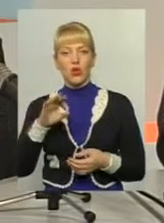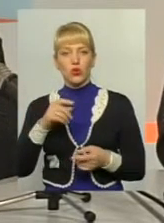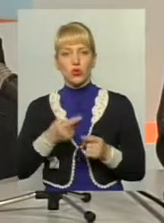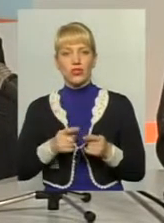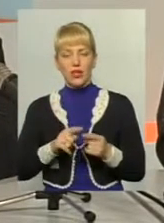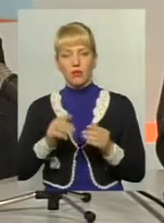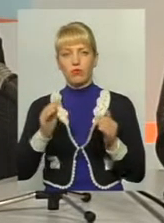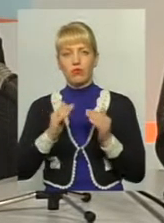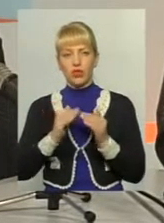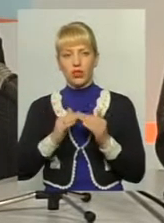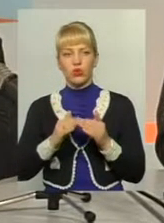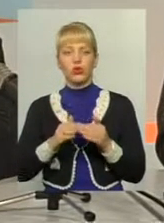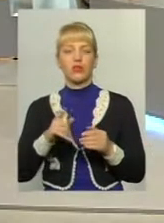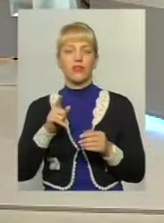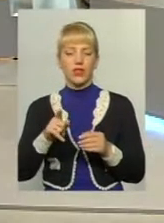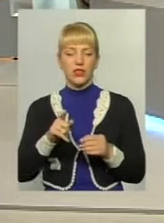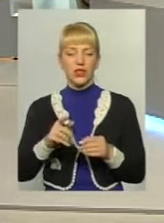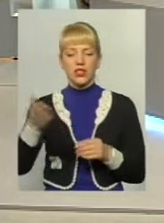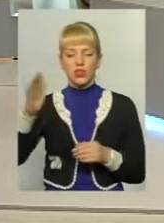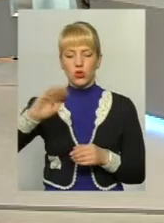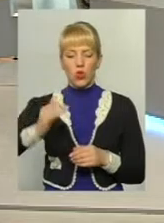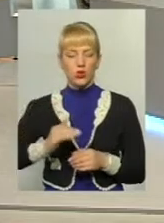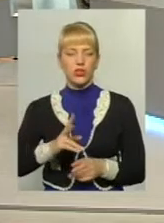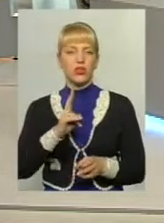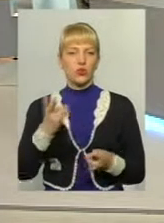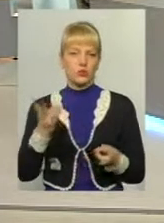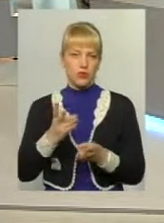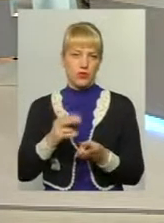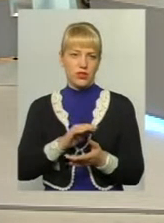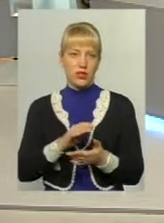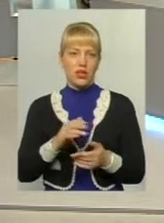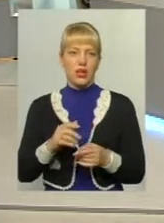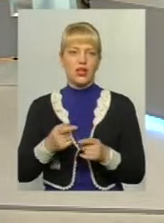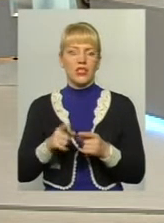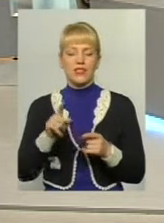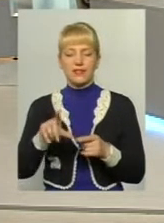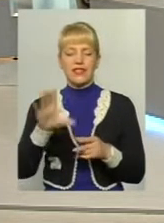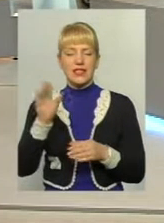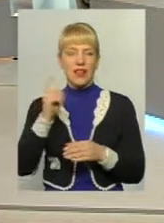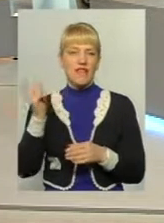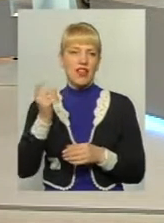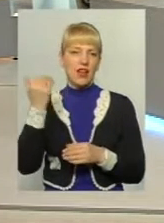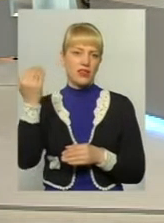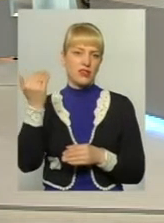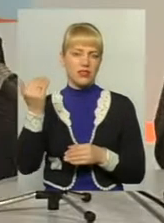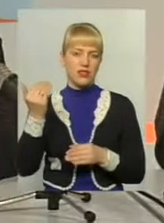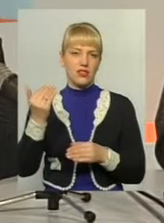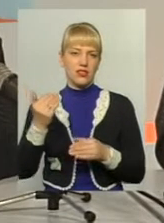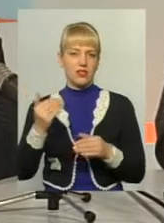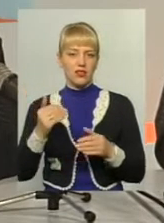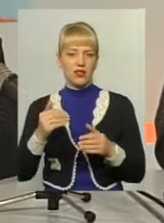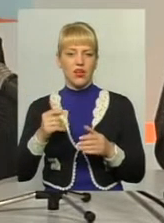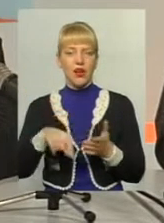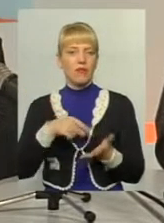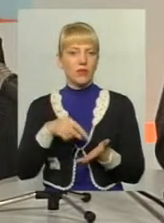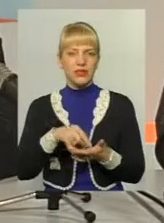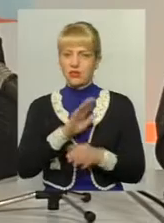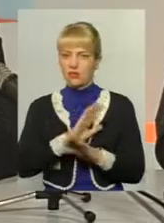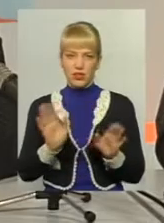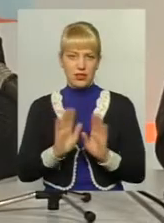держава мала утримувати своє майно, а не їхнє майно, так? Тобто воно так і було. Так. А люди до сих пір, вони думають, що вони,